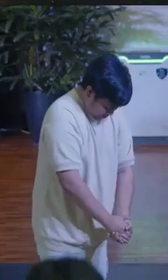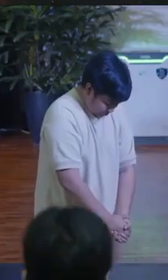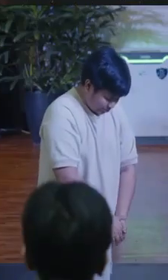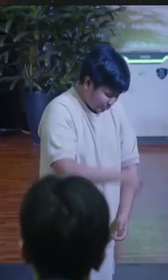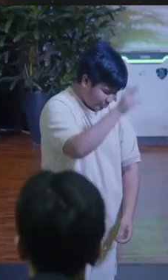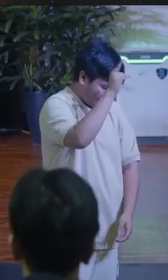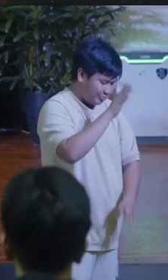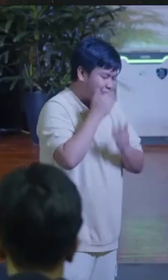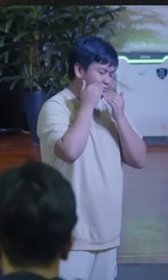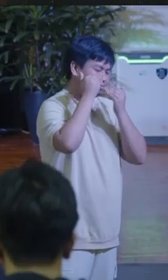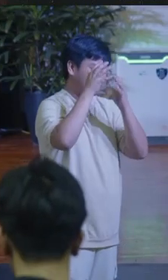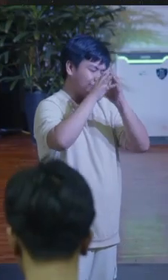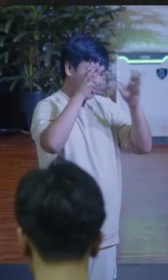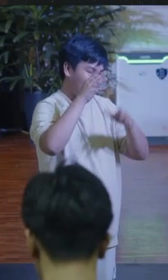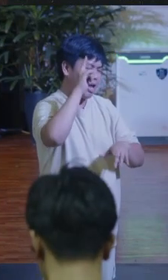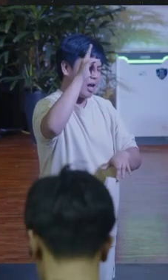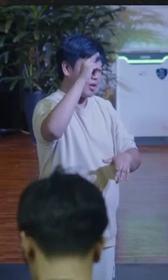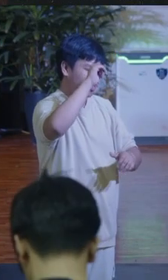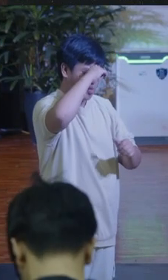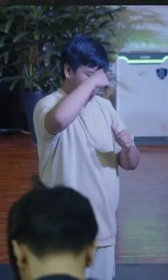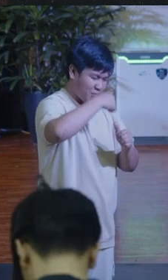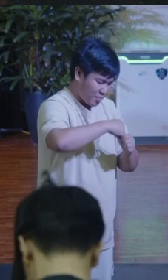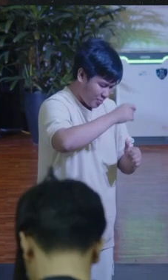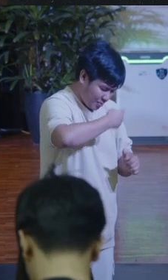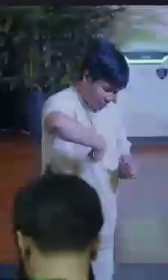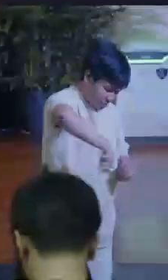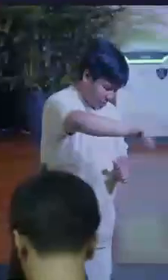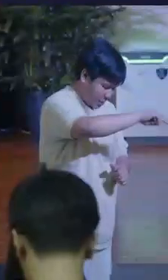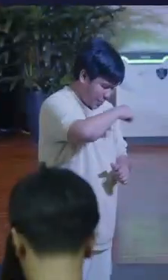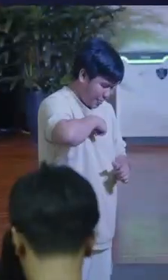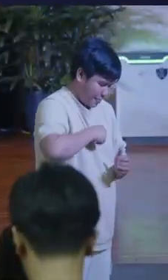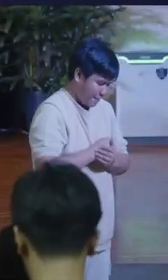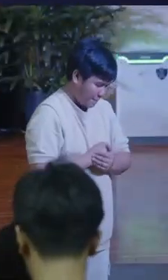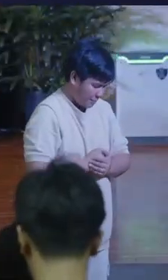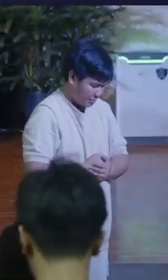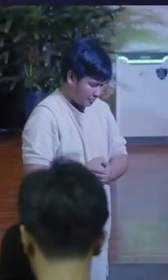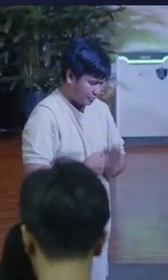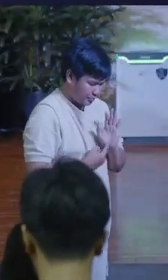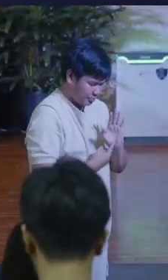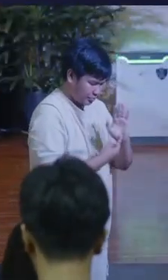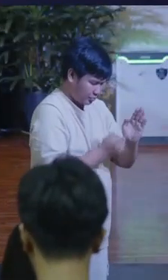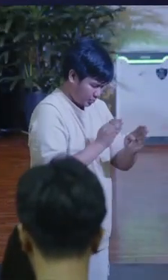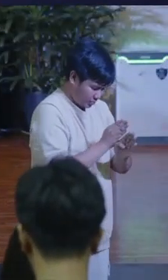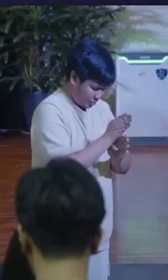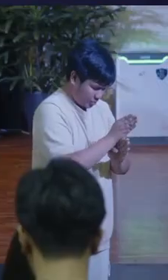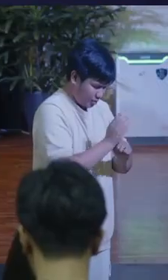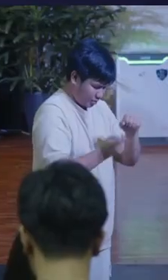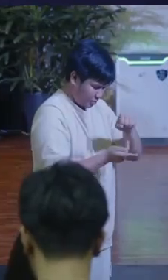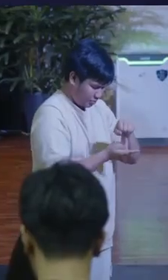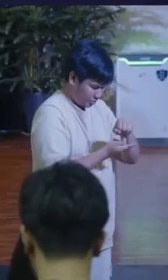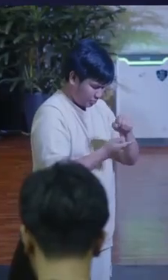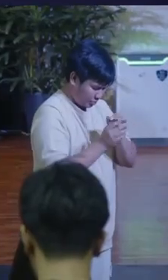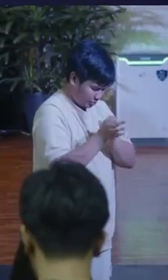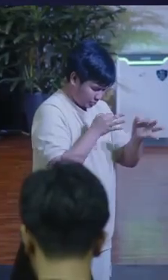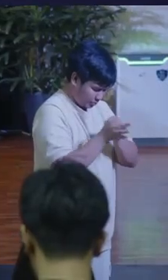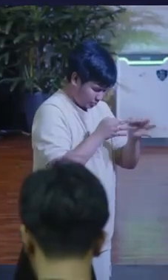Panginoon, marami pong salamat sa inyong paalala sa amin. Isang pagtutuwid na ginawa ni Pablo kay